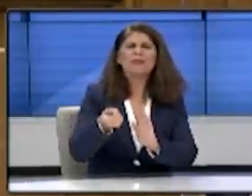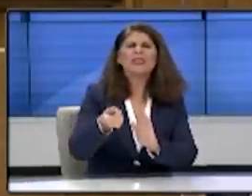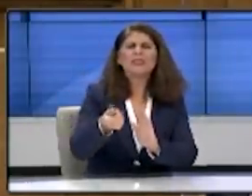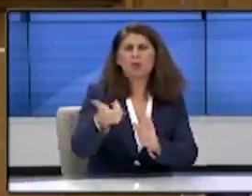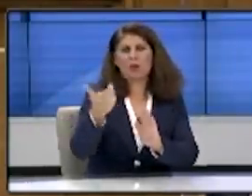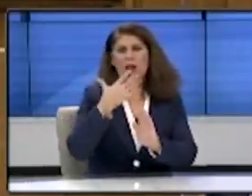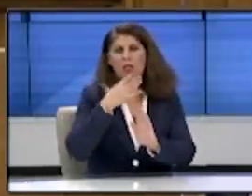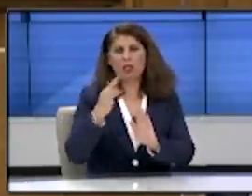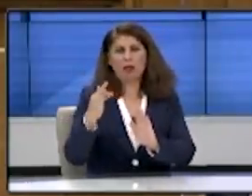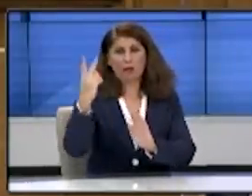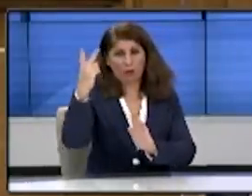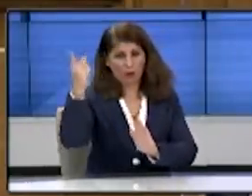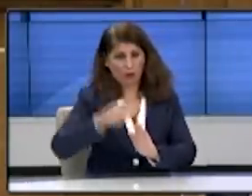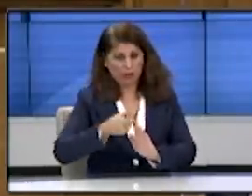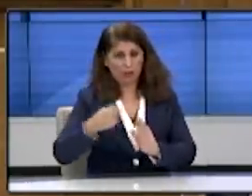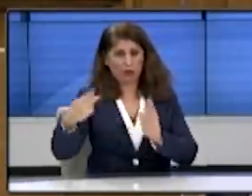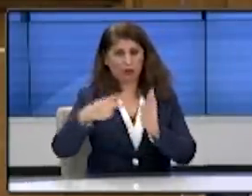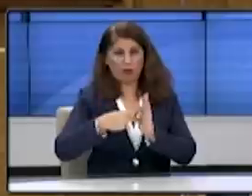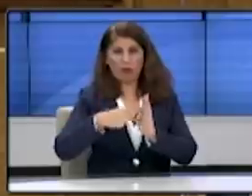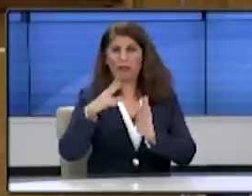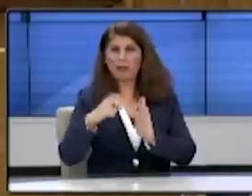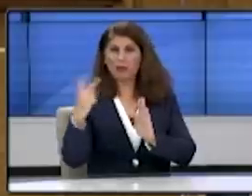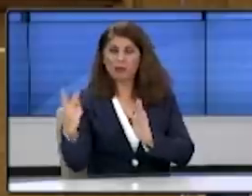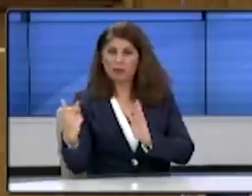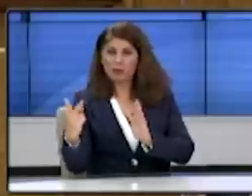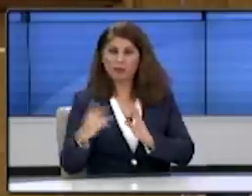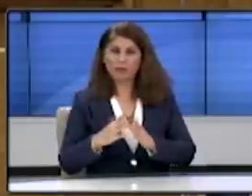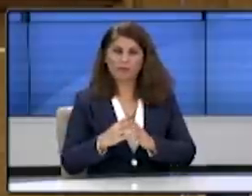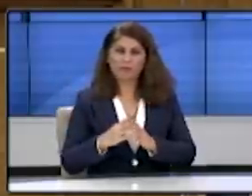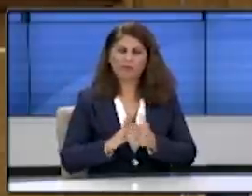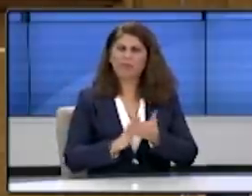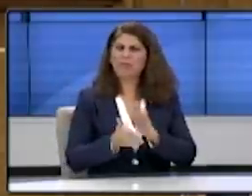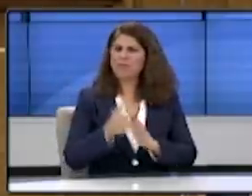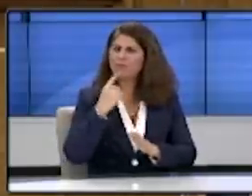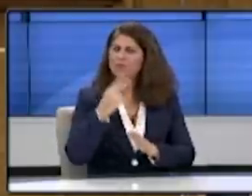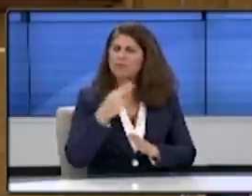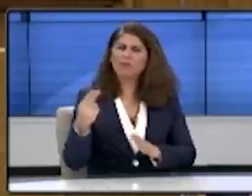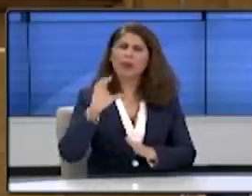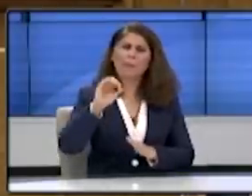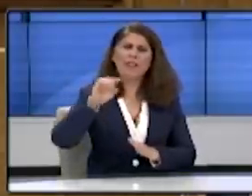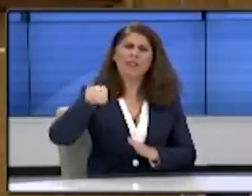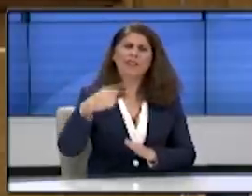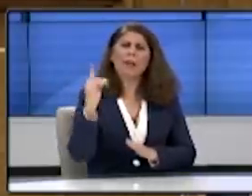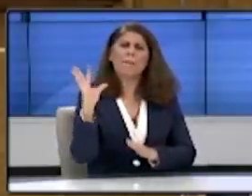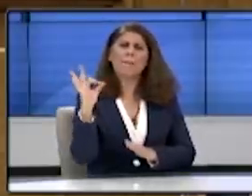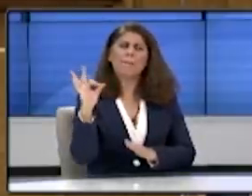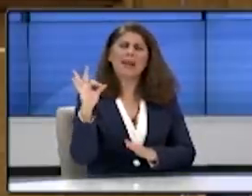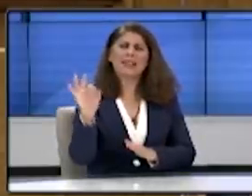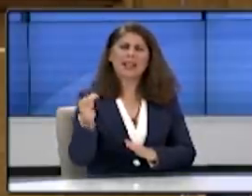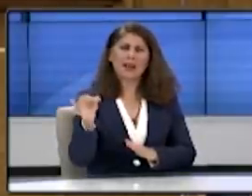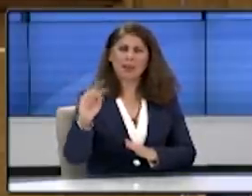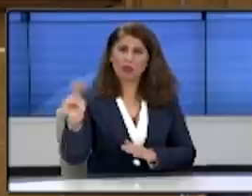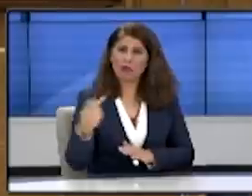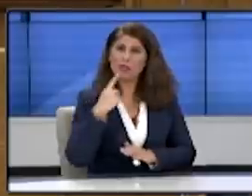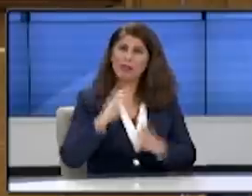ψίχουλα, δηλαδή το 2% για το 2022, που πρακτικά σημαίνει 0,50 λεπτά του ευρώ,